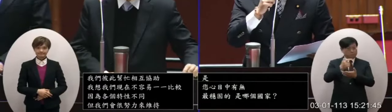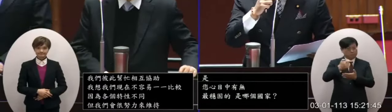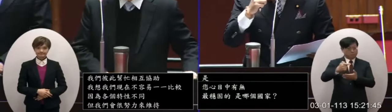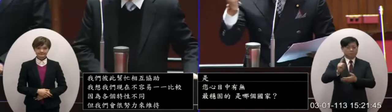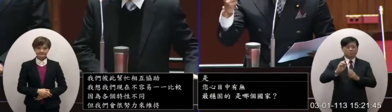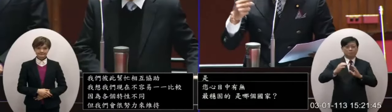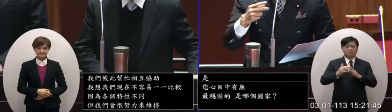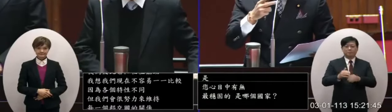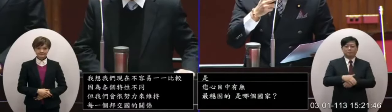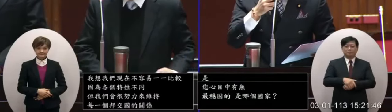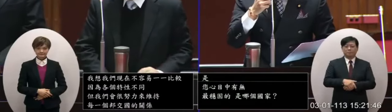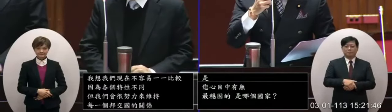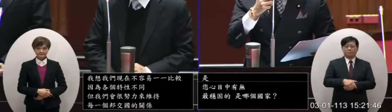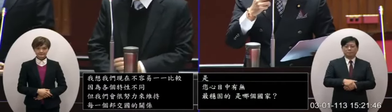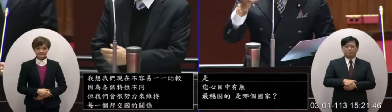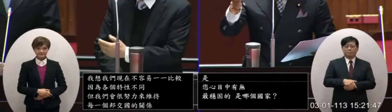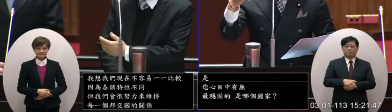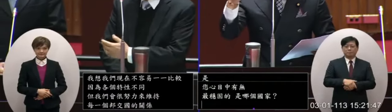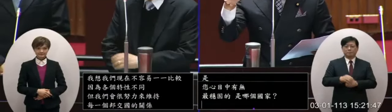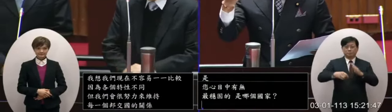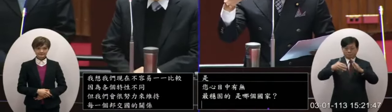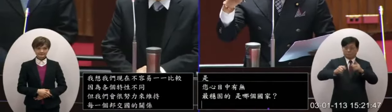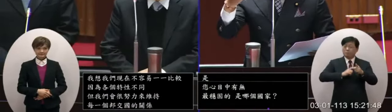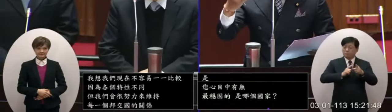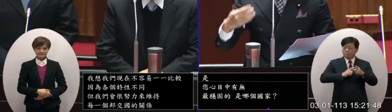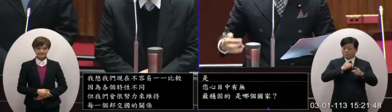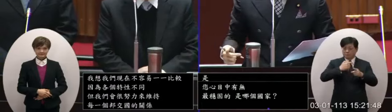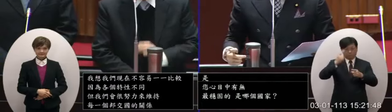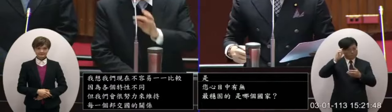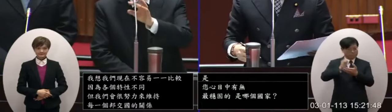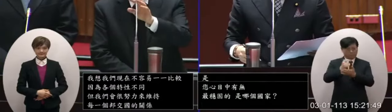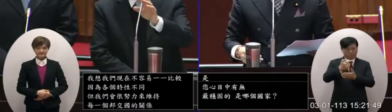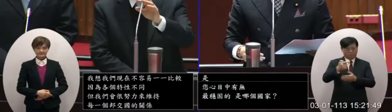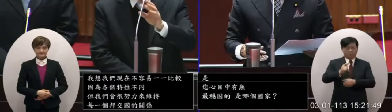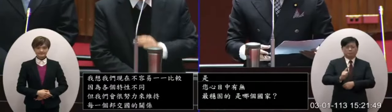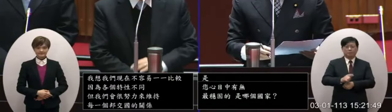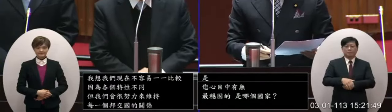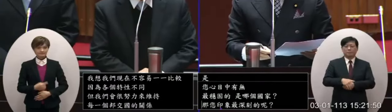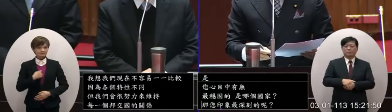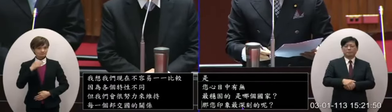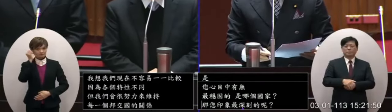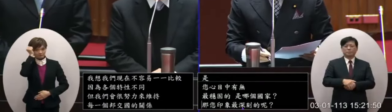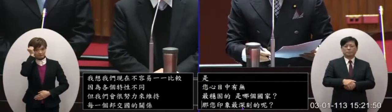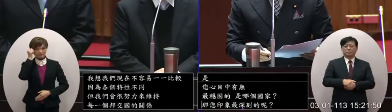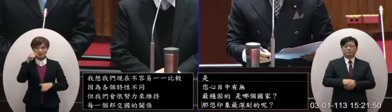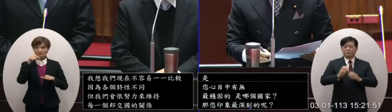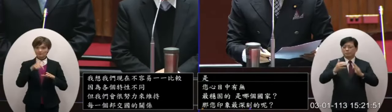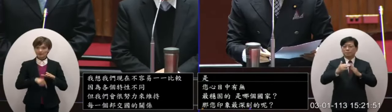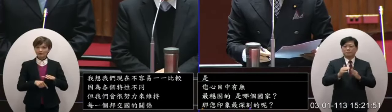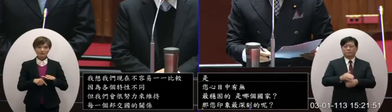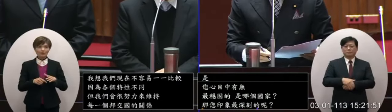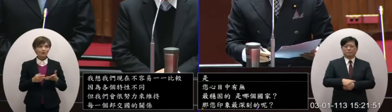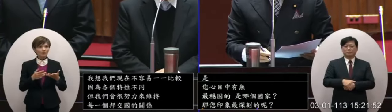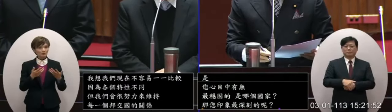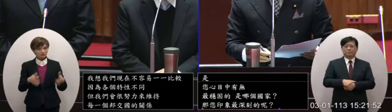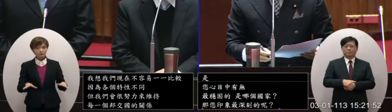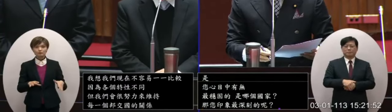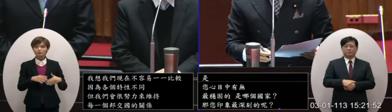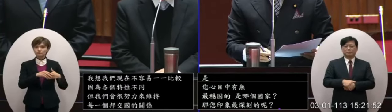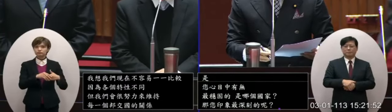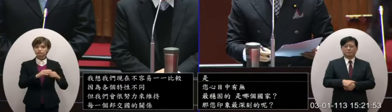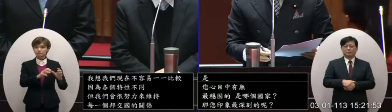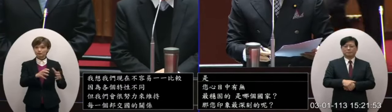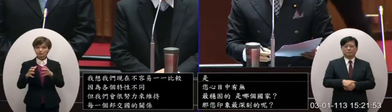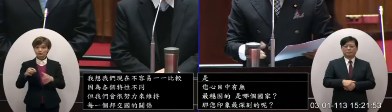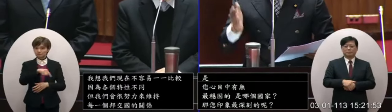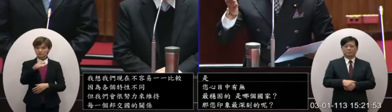的呢？ 没有， 院长您自己印象深刻的？ 我印象深刻的，其实有蛮多的邦交国跟我们